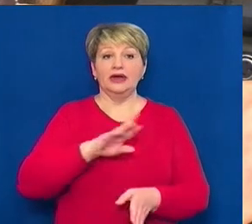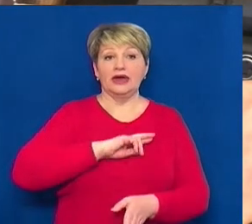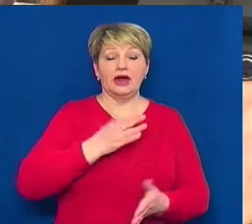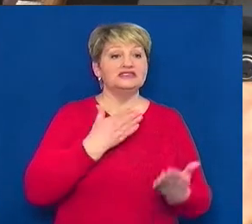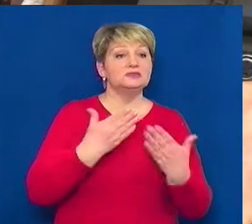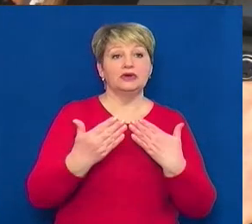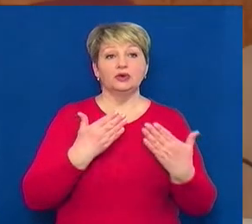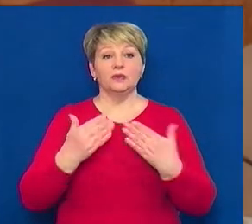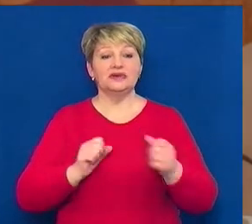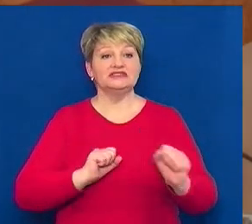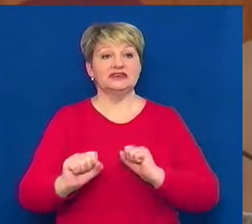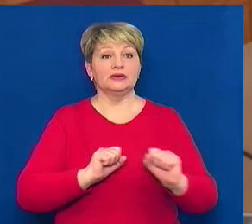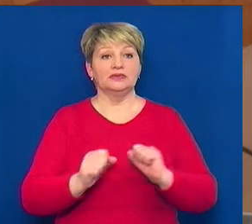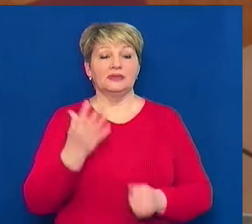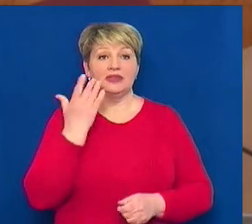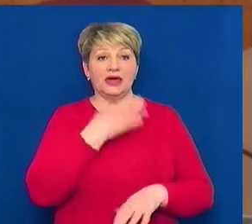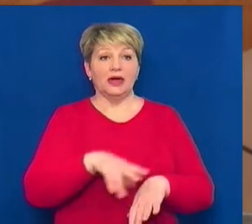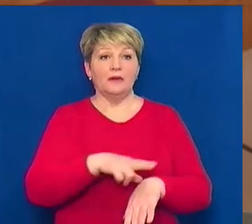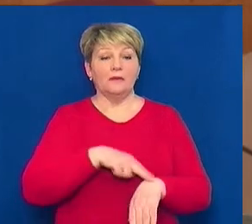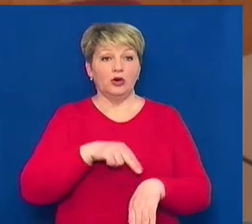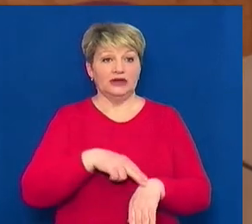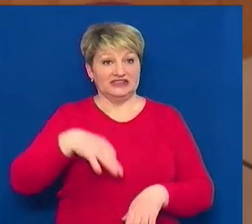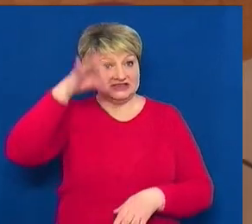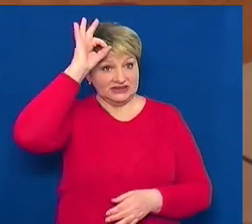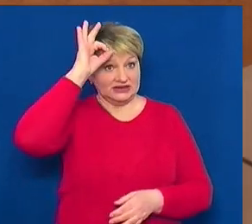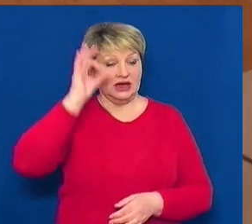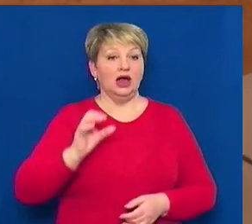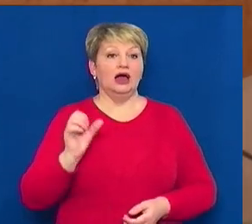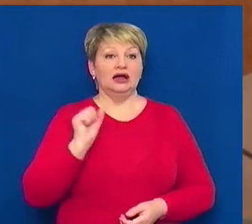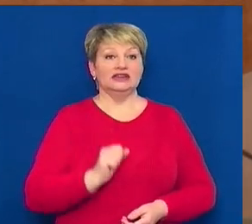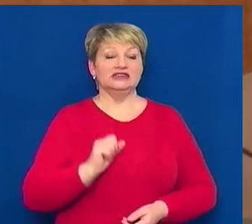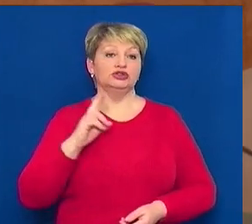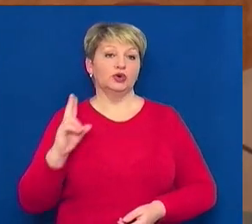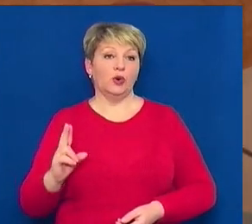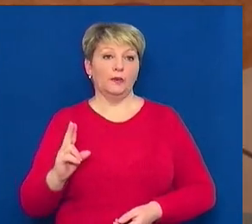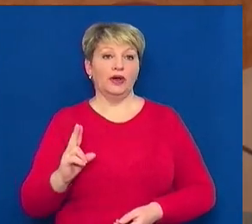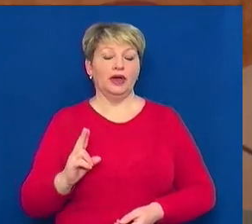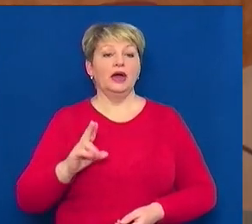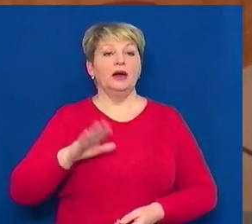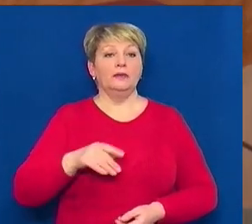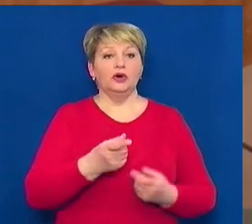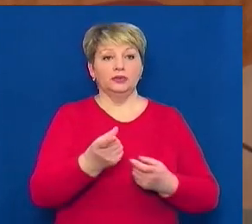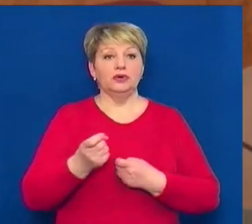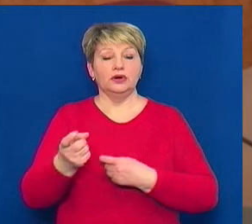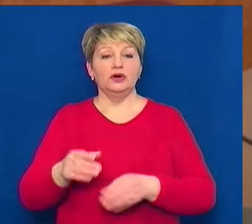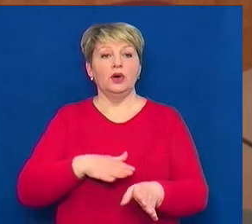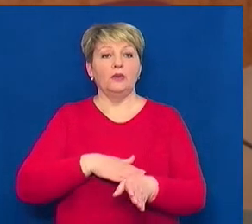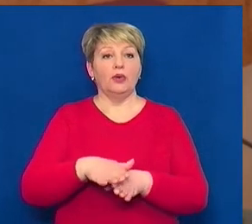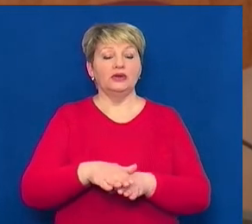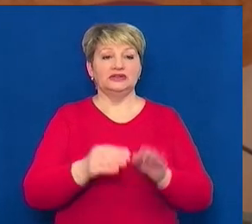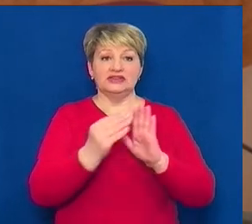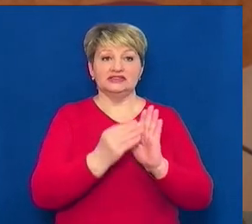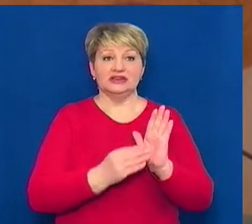якраз з керівником національної поліції, Олександром Кокобою. Потім буде задіяний повний склад муніципальної